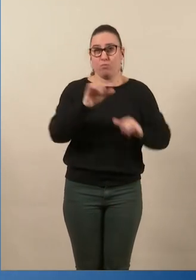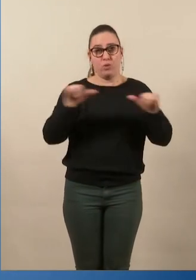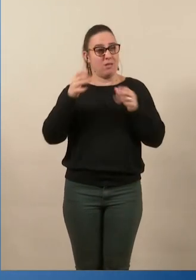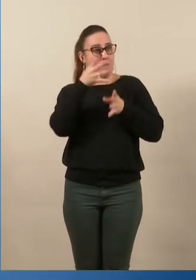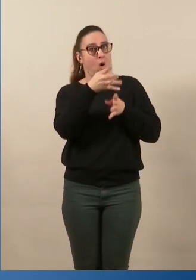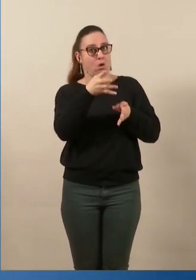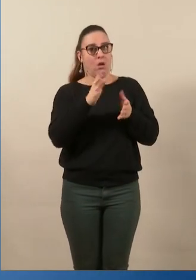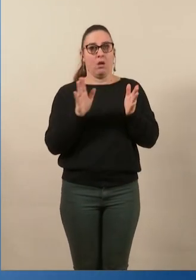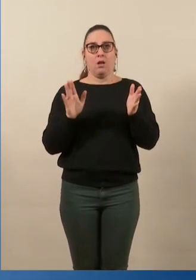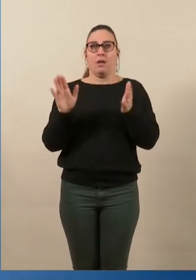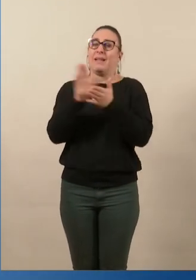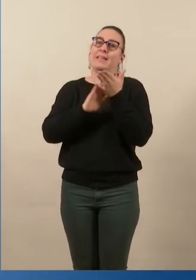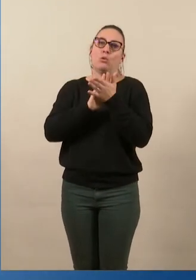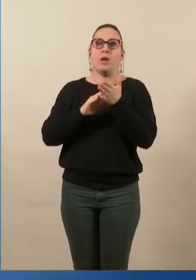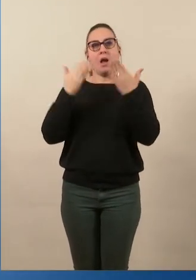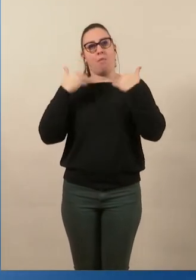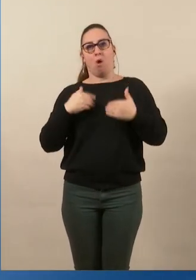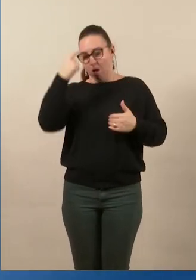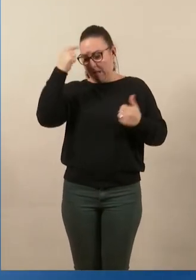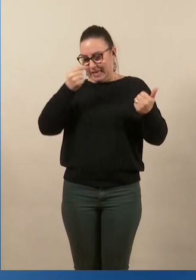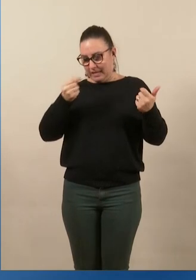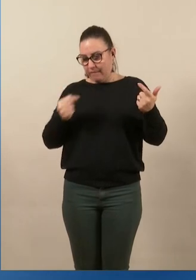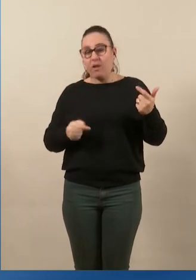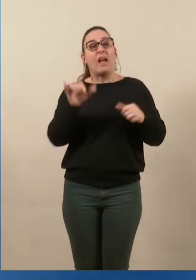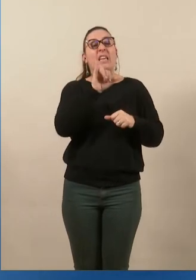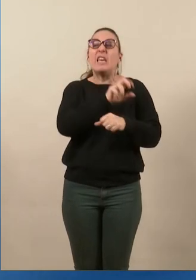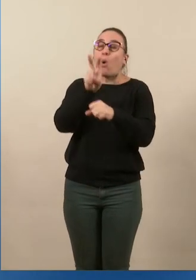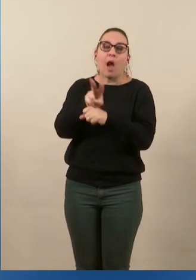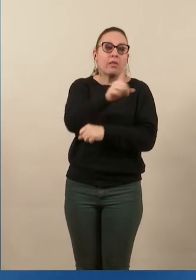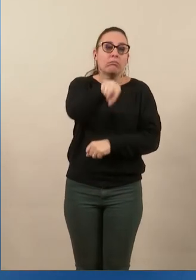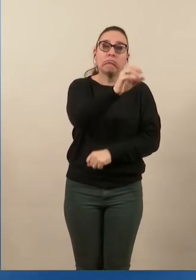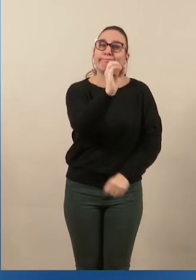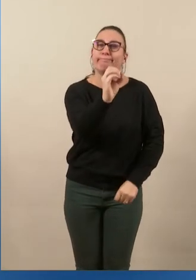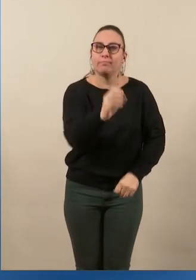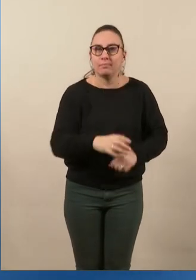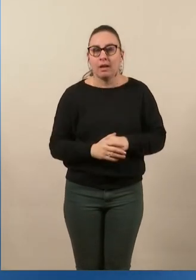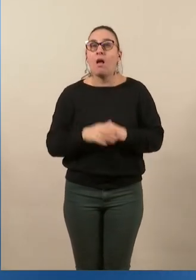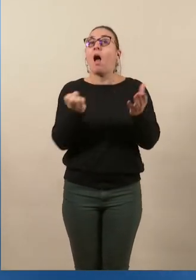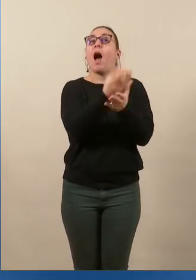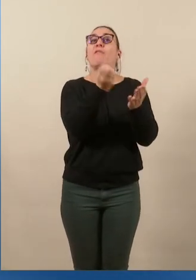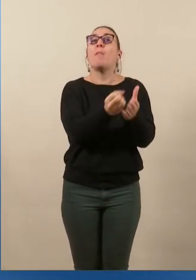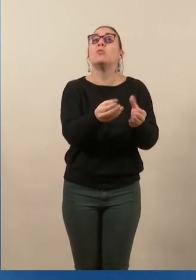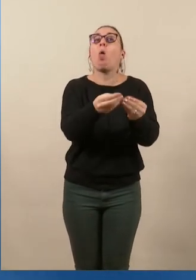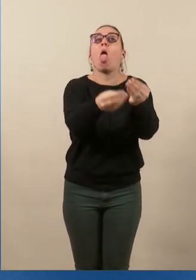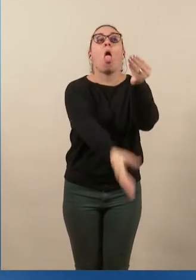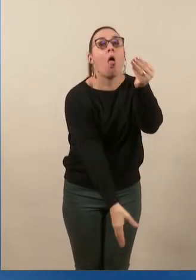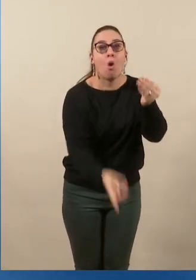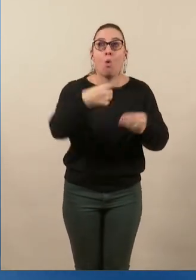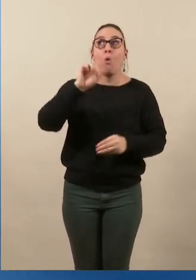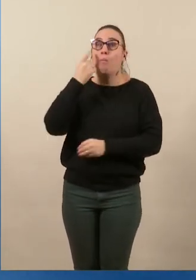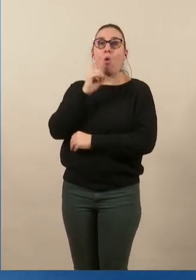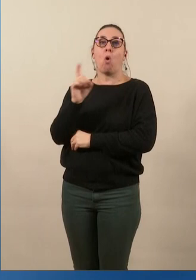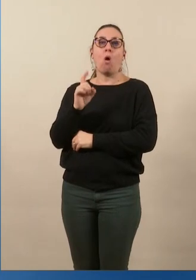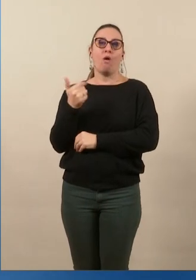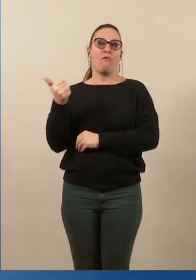pardon pour ce note de cynisme mais aucun d'entre regarde les conseils municipaux l'information ne parvient pas jusqu'à eux donc de toute façon j'allais dire vous